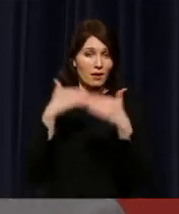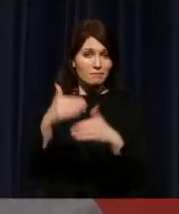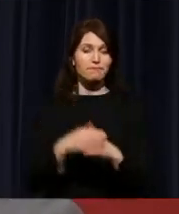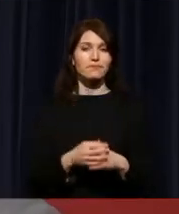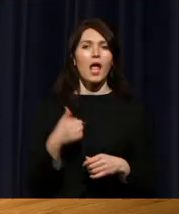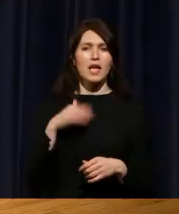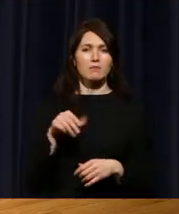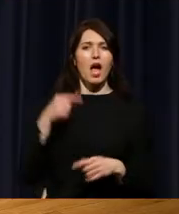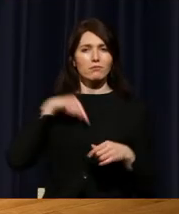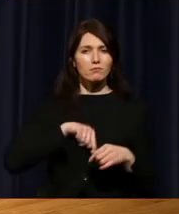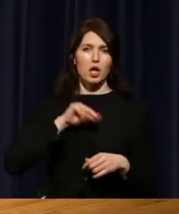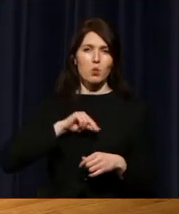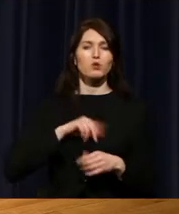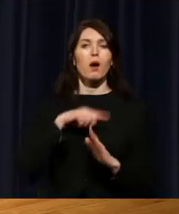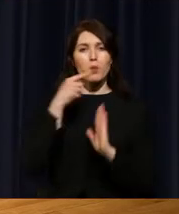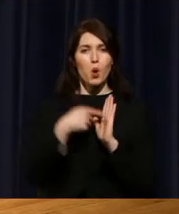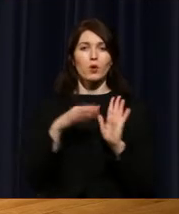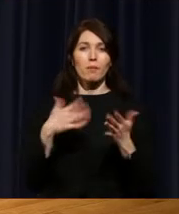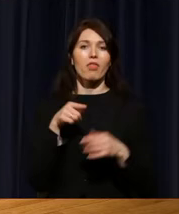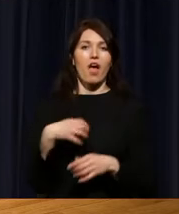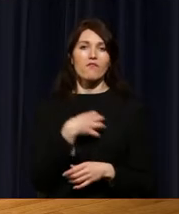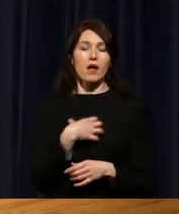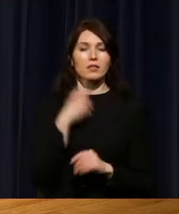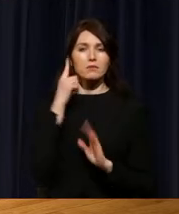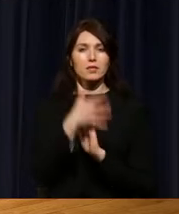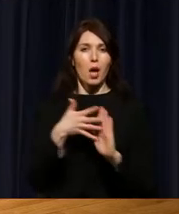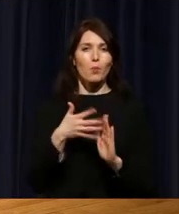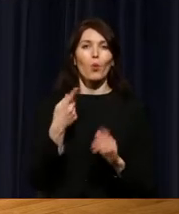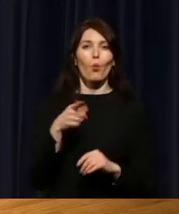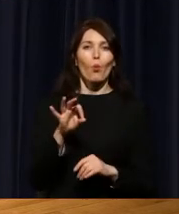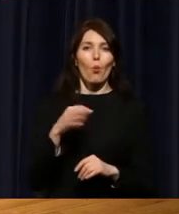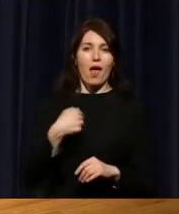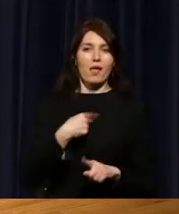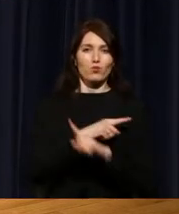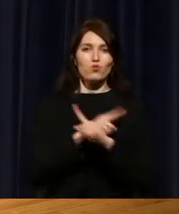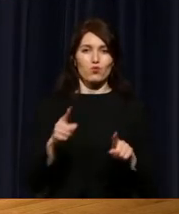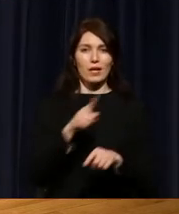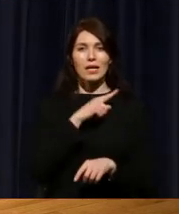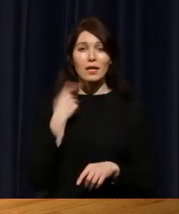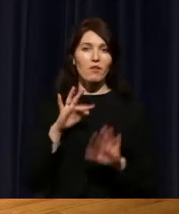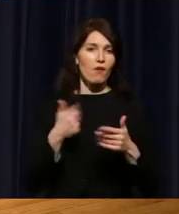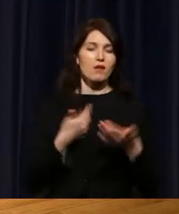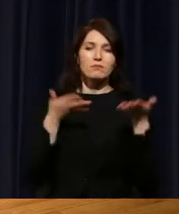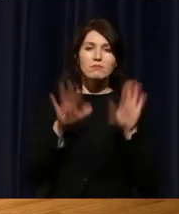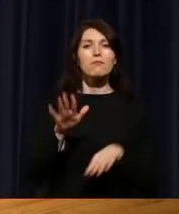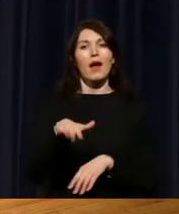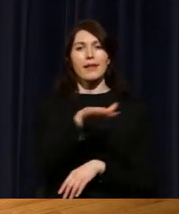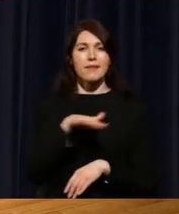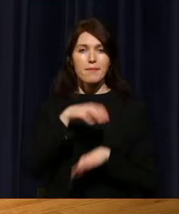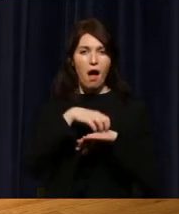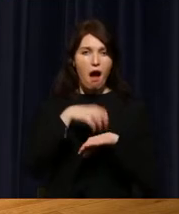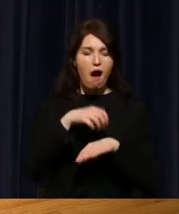prasīšu, protams, jā, bet tā nepieciešamība jau saprast, ko es uzreiz gribētu, un vai es kļūšu par ģimenes ārstu, un